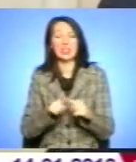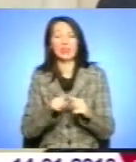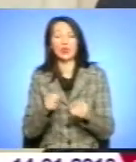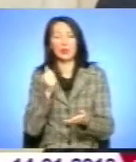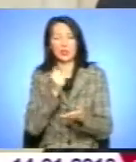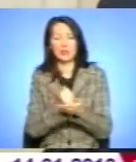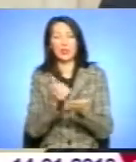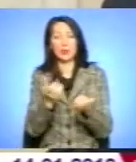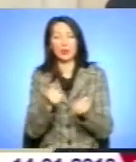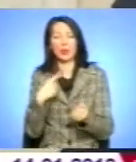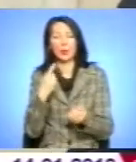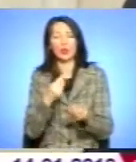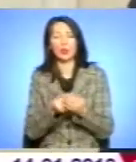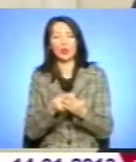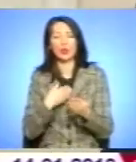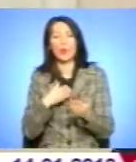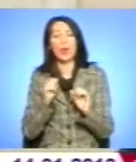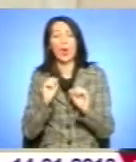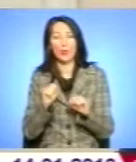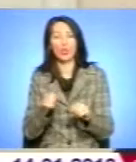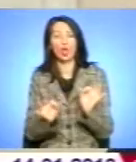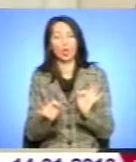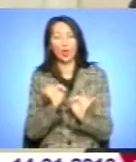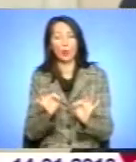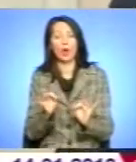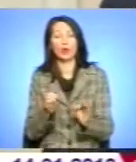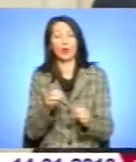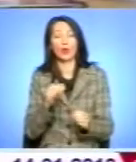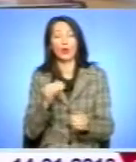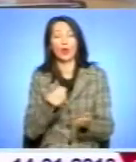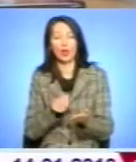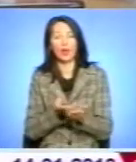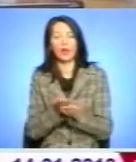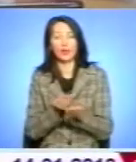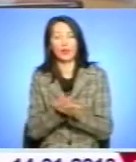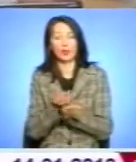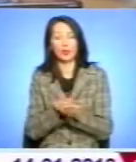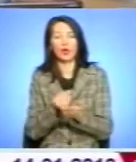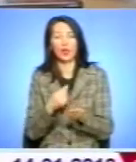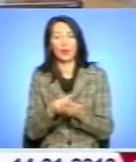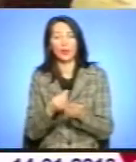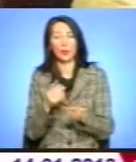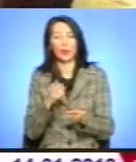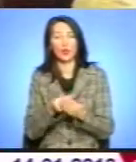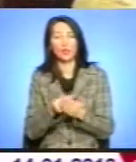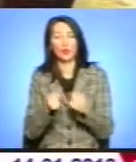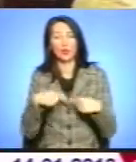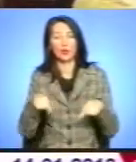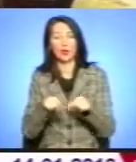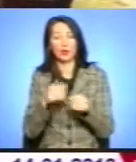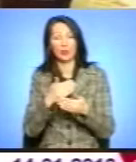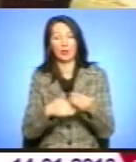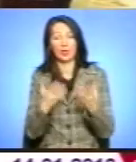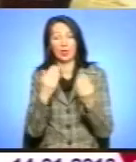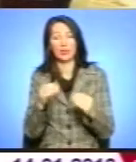прийняттю обласного бюджету, щоб ми могли нормально фінансувати бюджетну сферу. На порядку денному понад 10 питань. У роботі